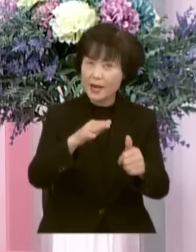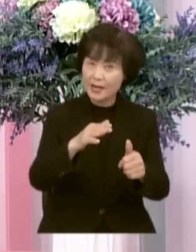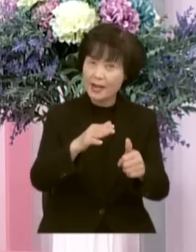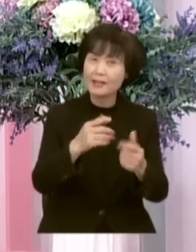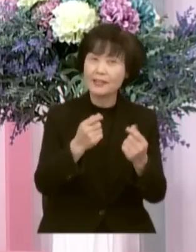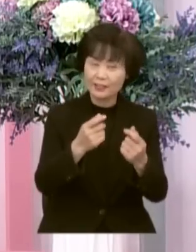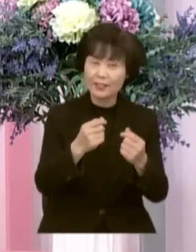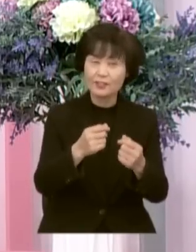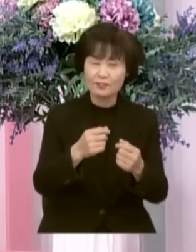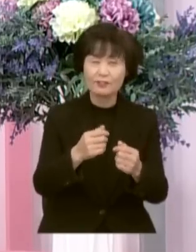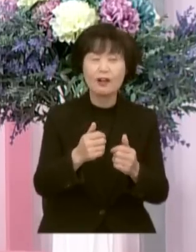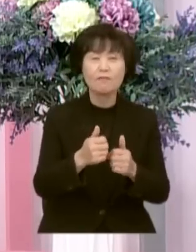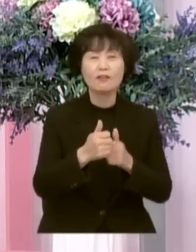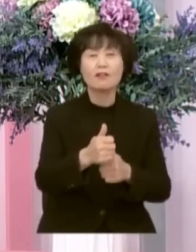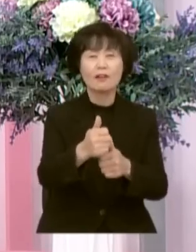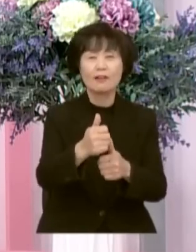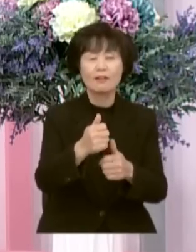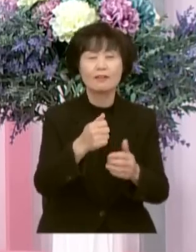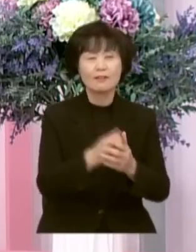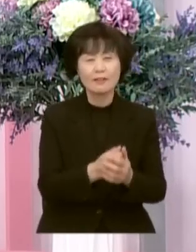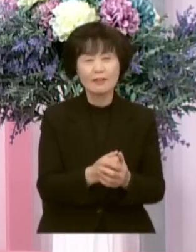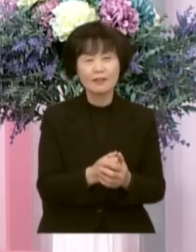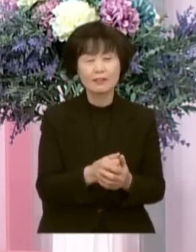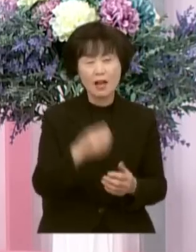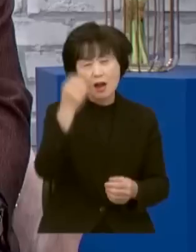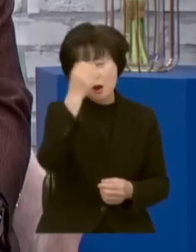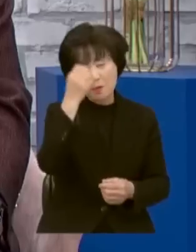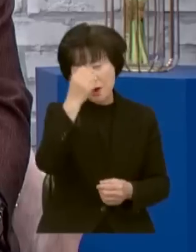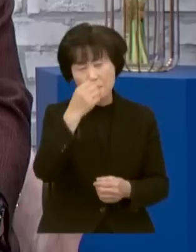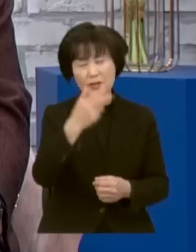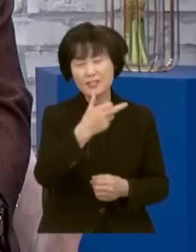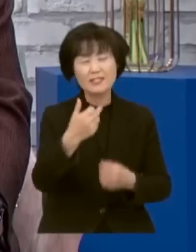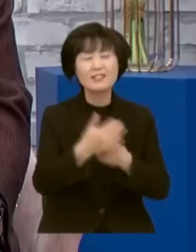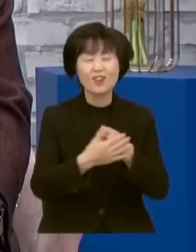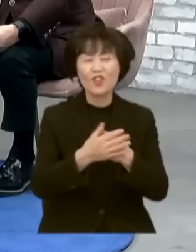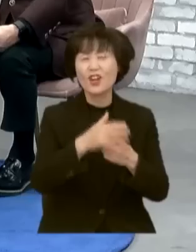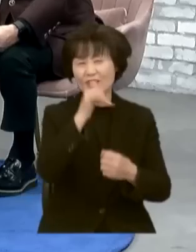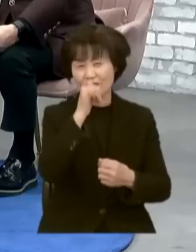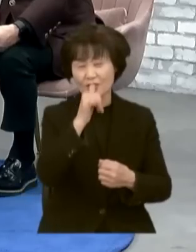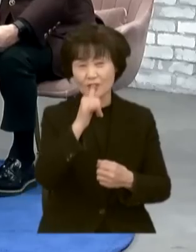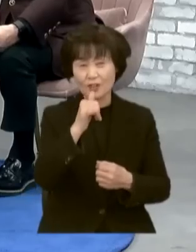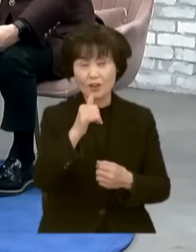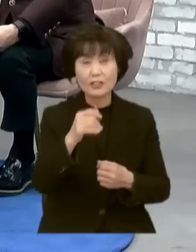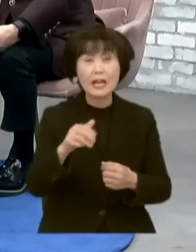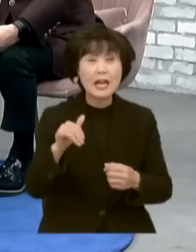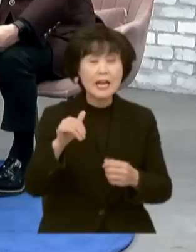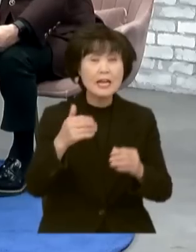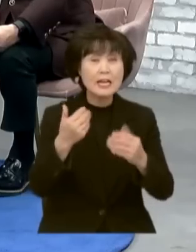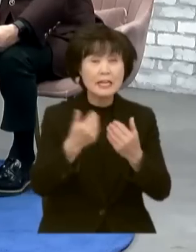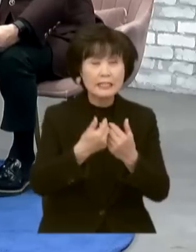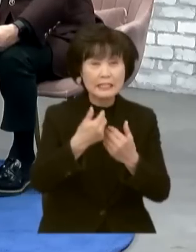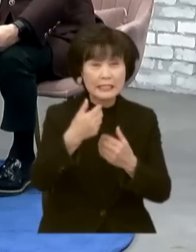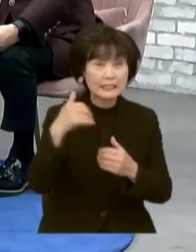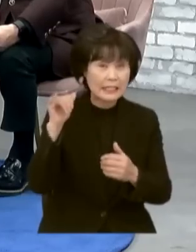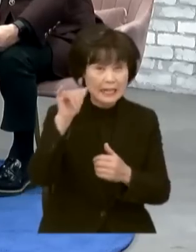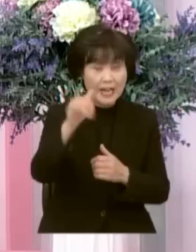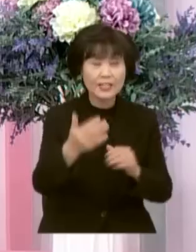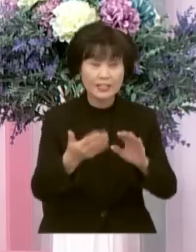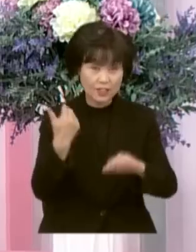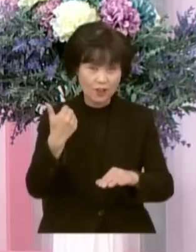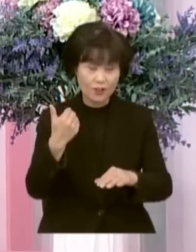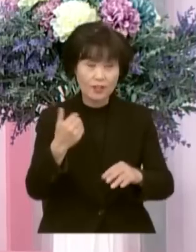같아서 그냥 가게 된 거예요. 그러면서 엄청난 또 은혜가 있었는데 그 전에요. 그 전에 어떤 일이